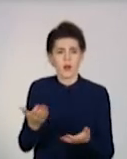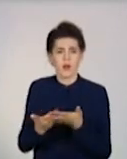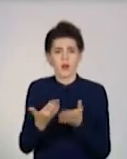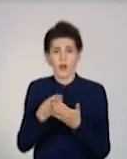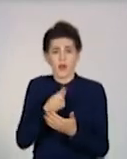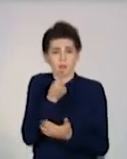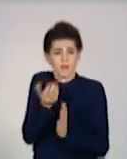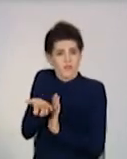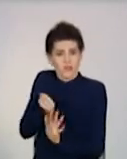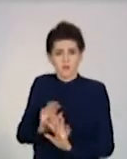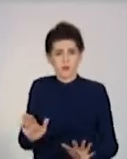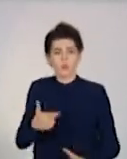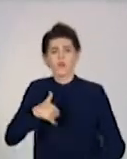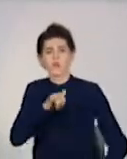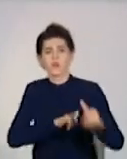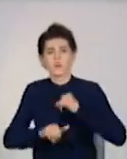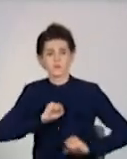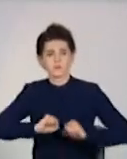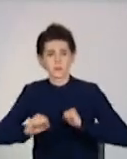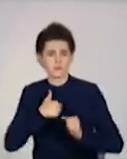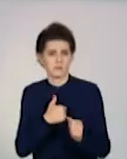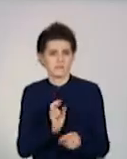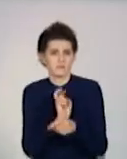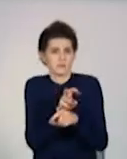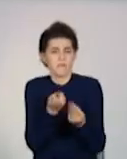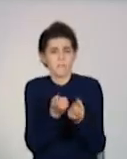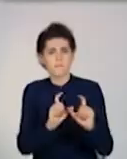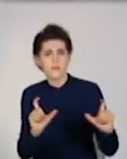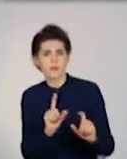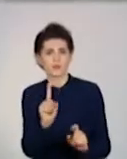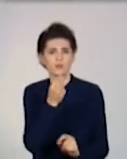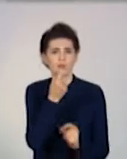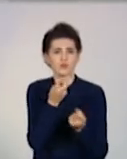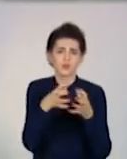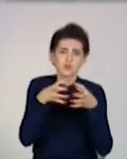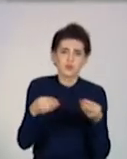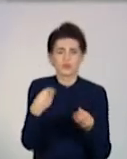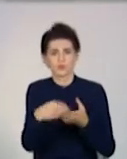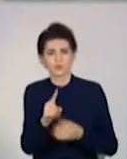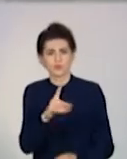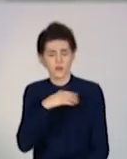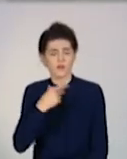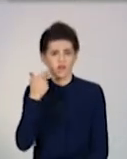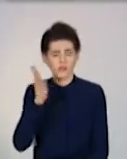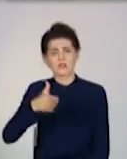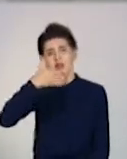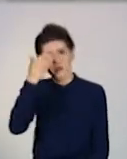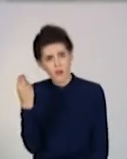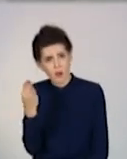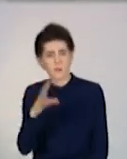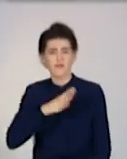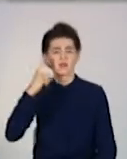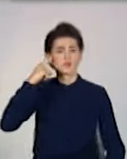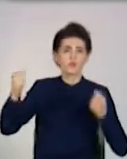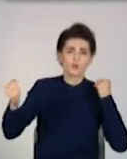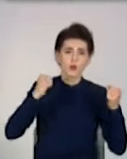то я просто біжу у сусідній магазин, найближчий, за якоюсь булочкою. Просто-напросто забуваю. А іноді буває так, що